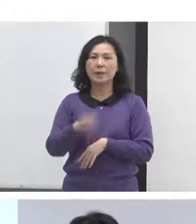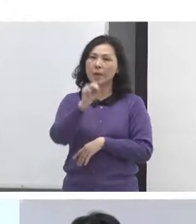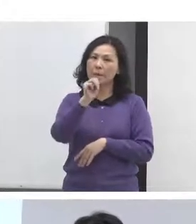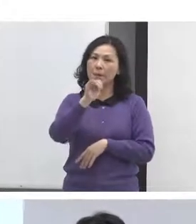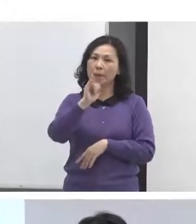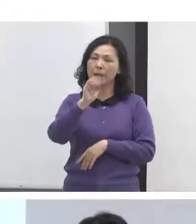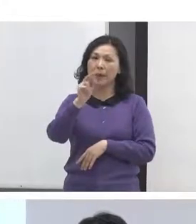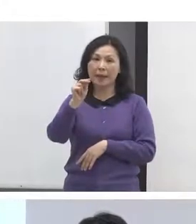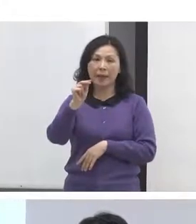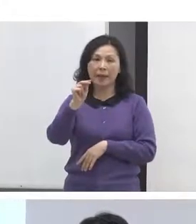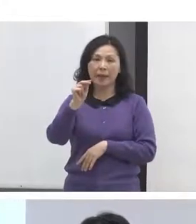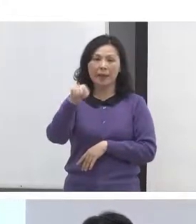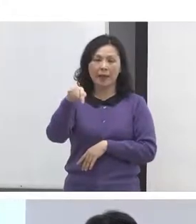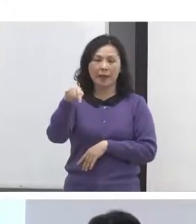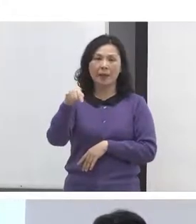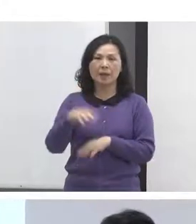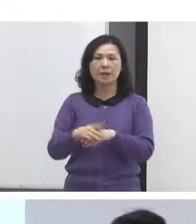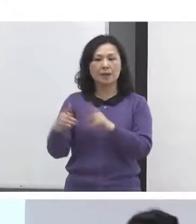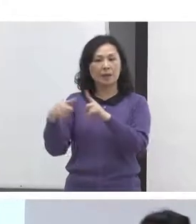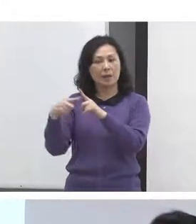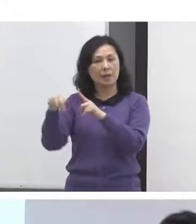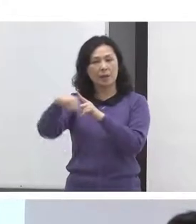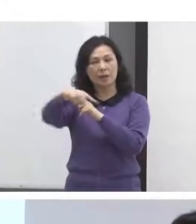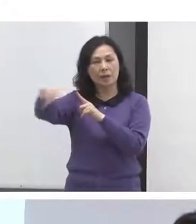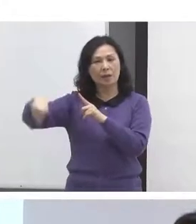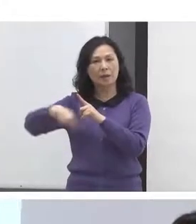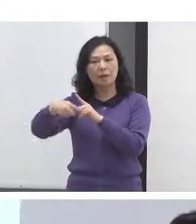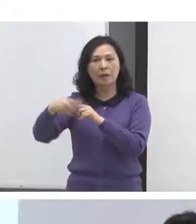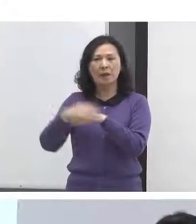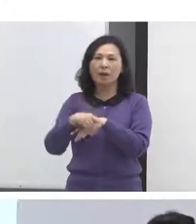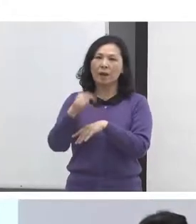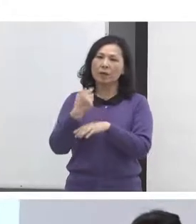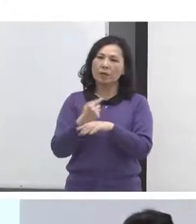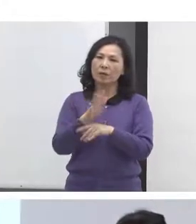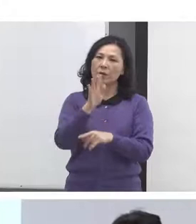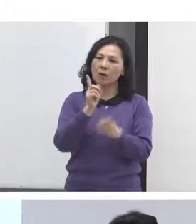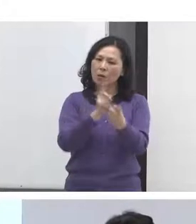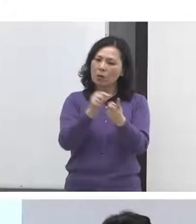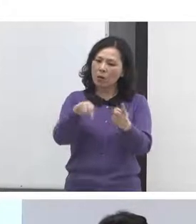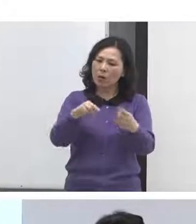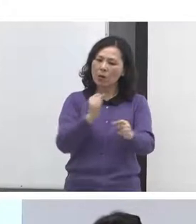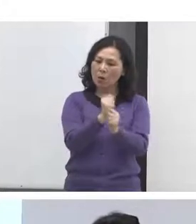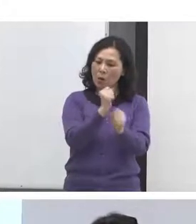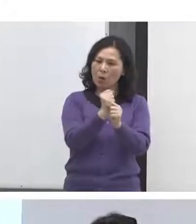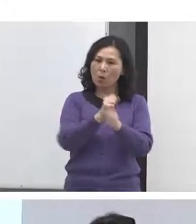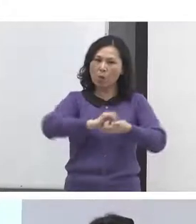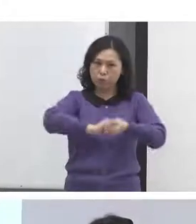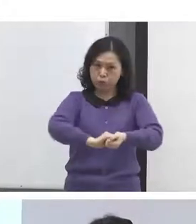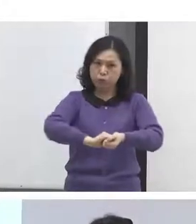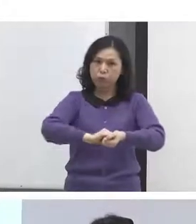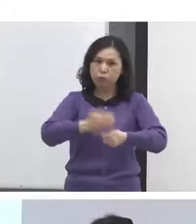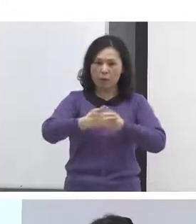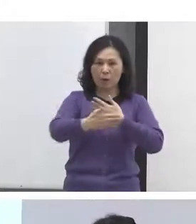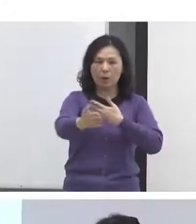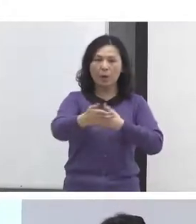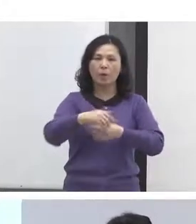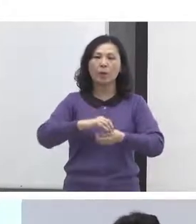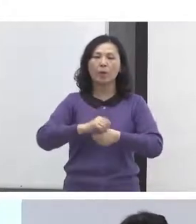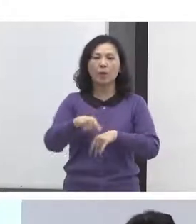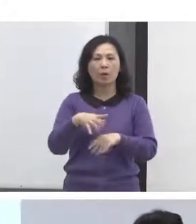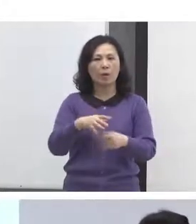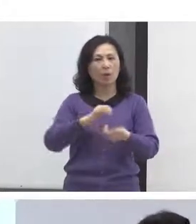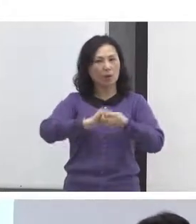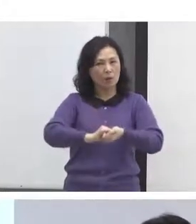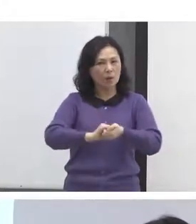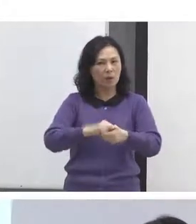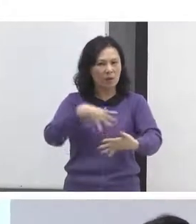用 MIT 这些人对于圈子里面有一些做得成的决定的过程，做成决定的内容